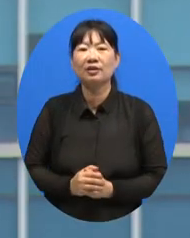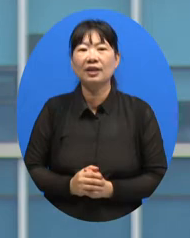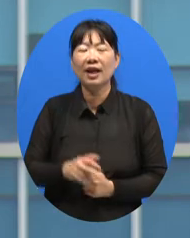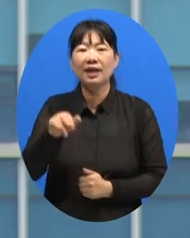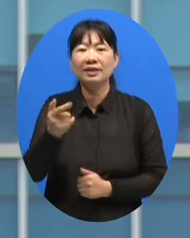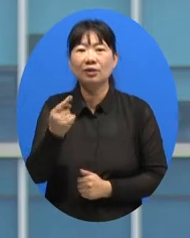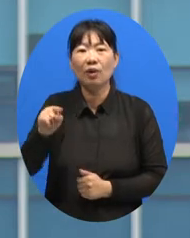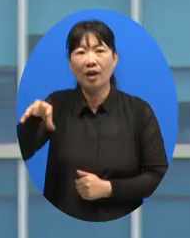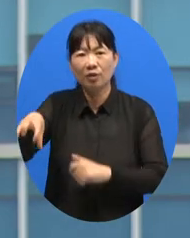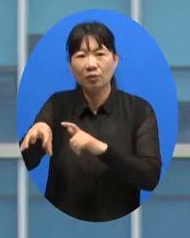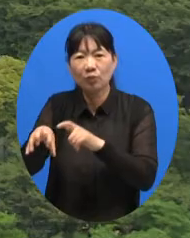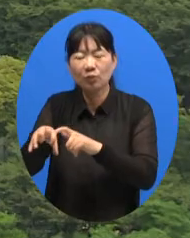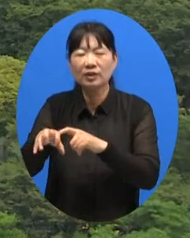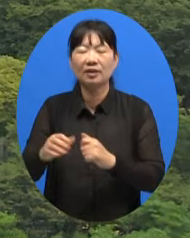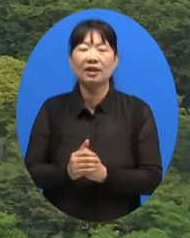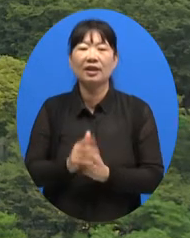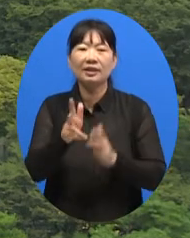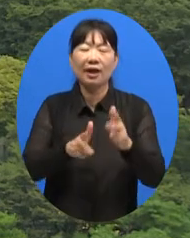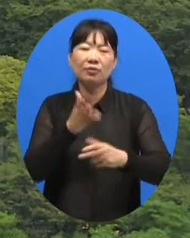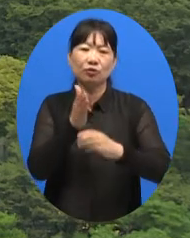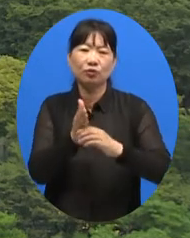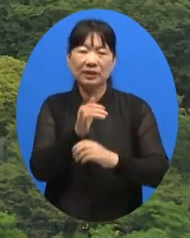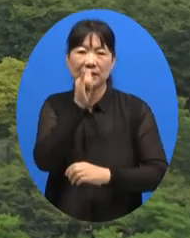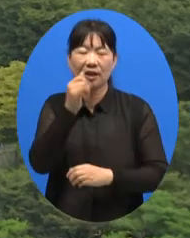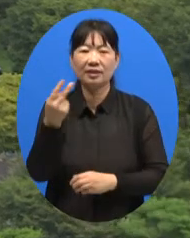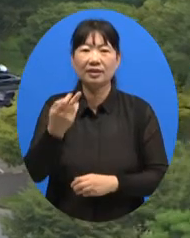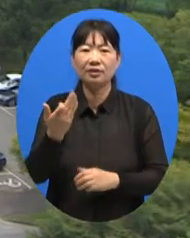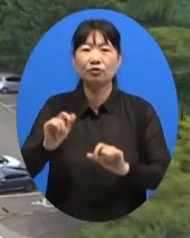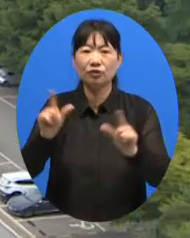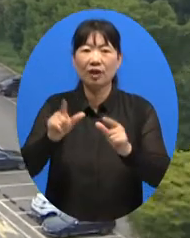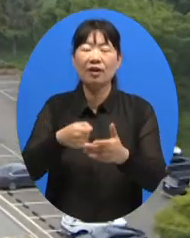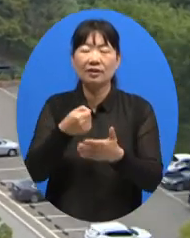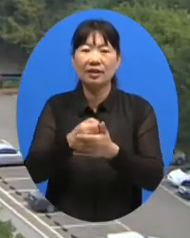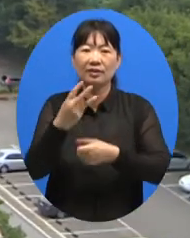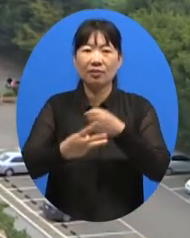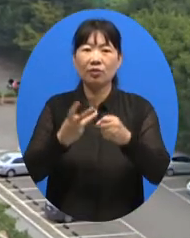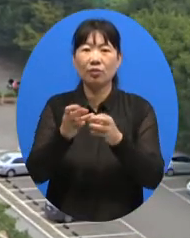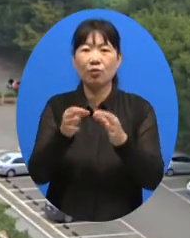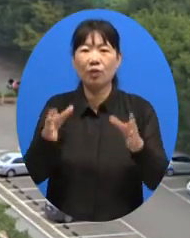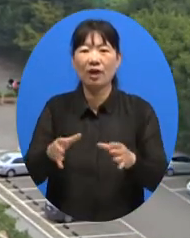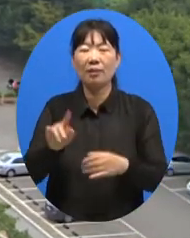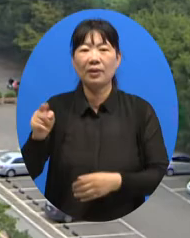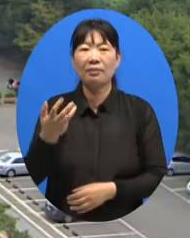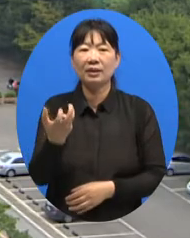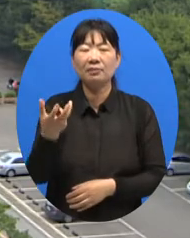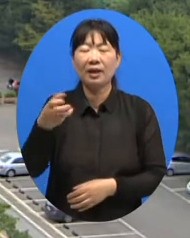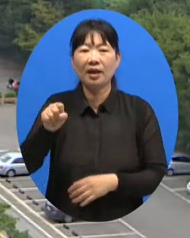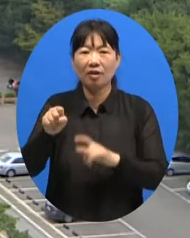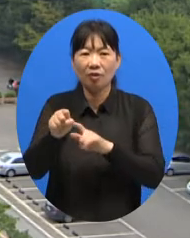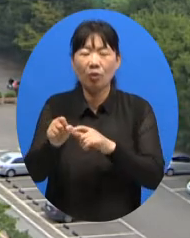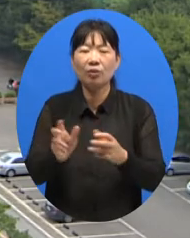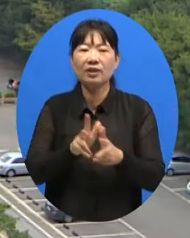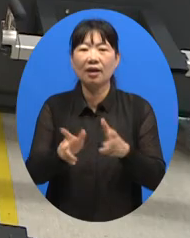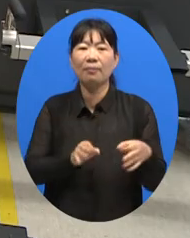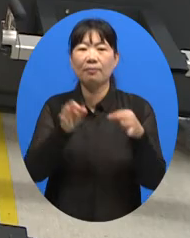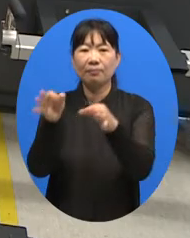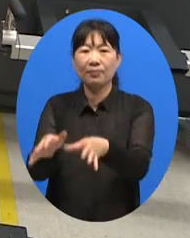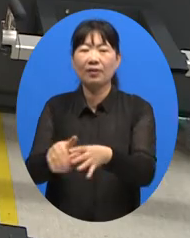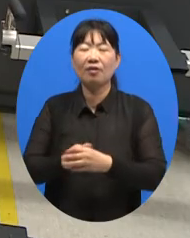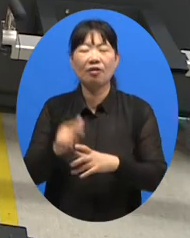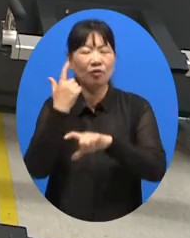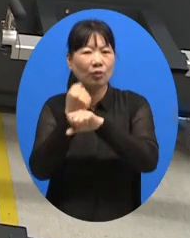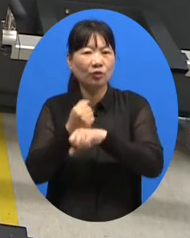MTB를 사업화 거점지구로 삼고 있습니다. 2019년에 지정돼 3년 동안 188억여 원의 사업비를